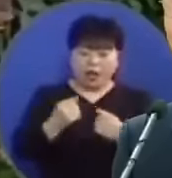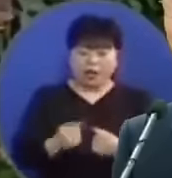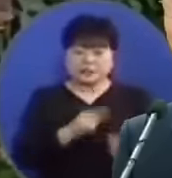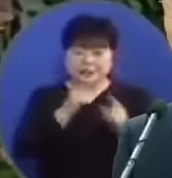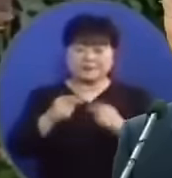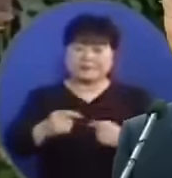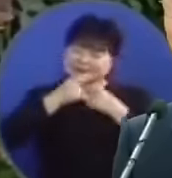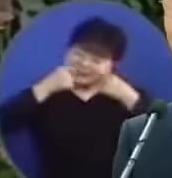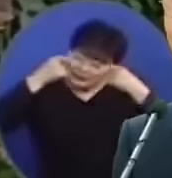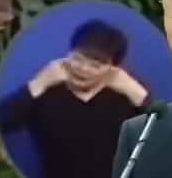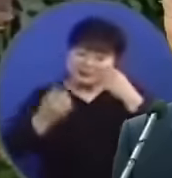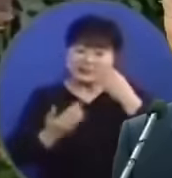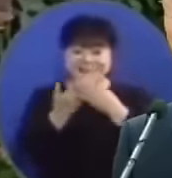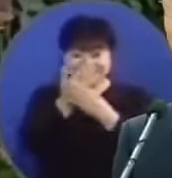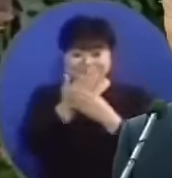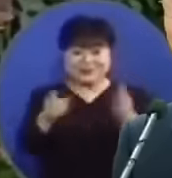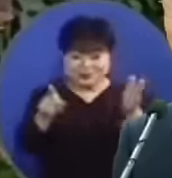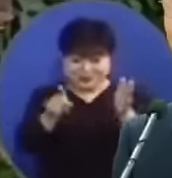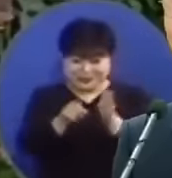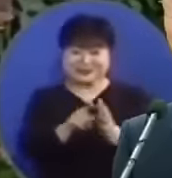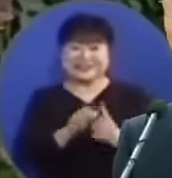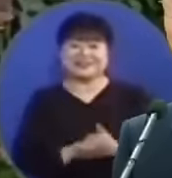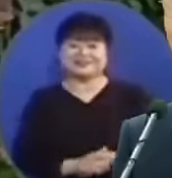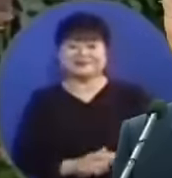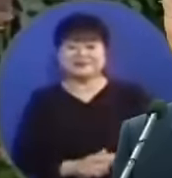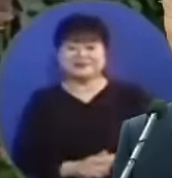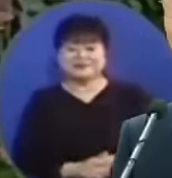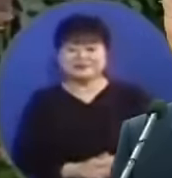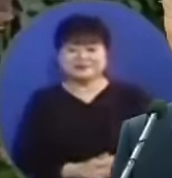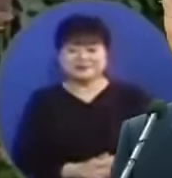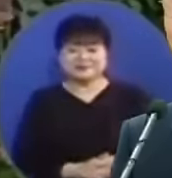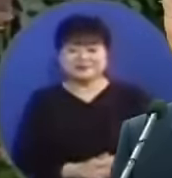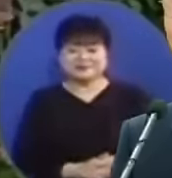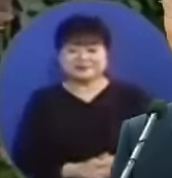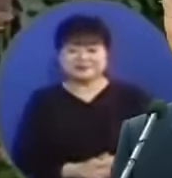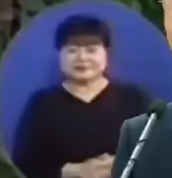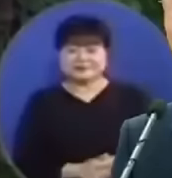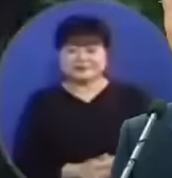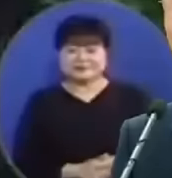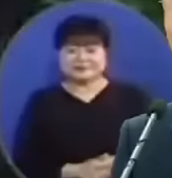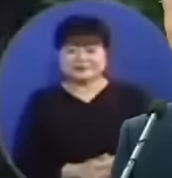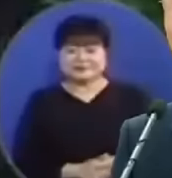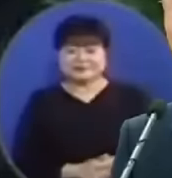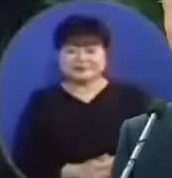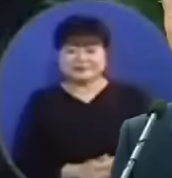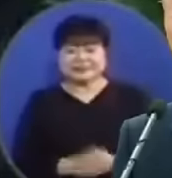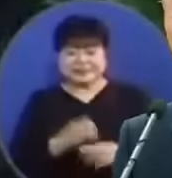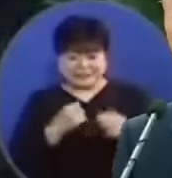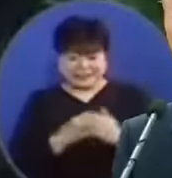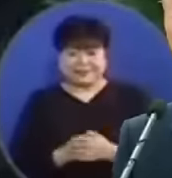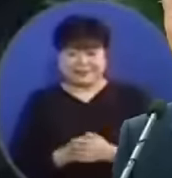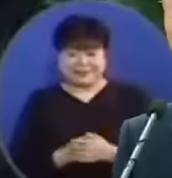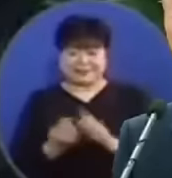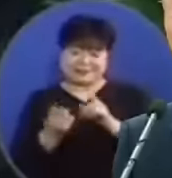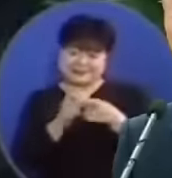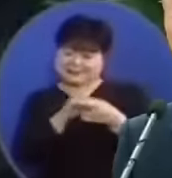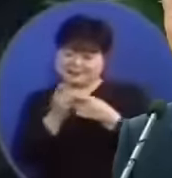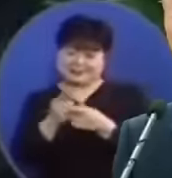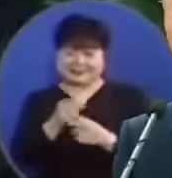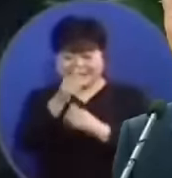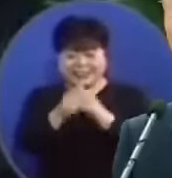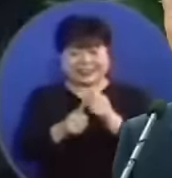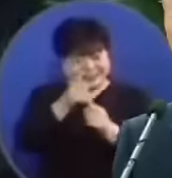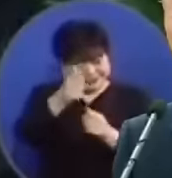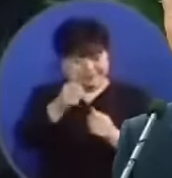생활의 즐거움이 넘쳐 행복을 누릴 수가 있습니다. 그러므로 우리가